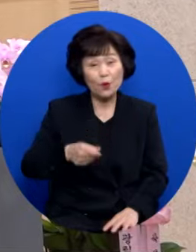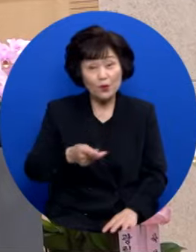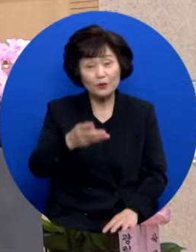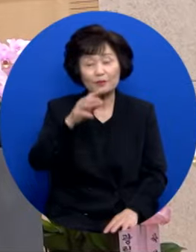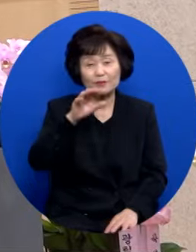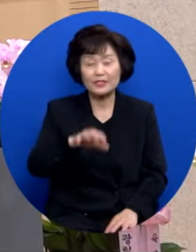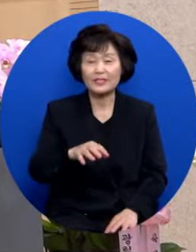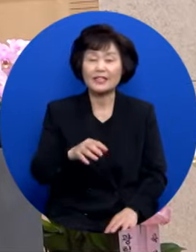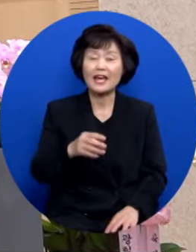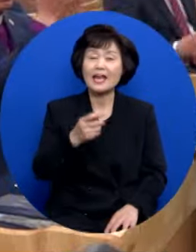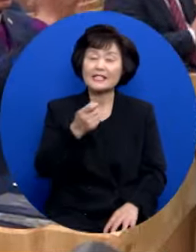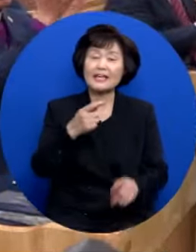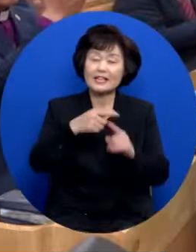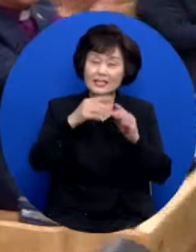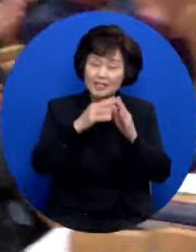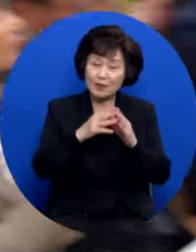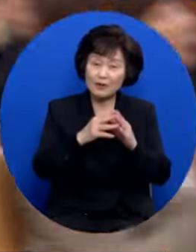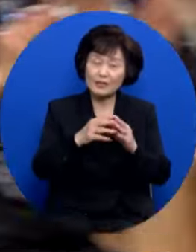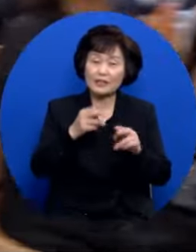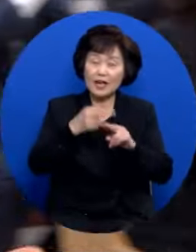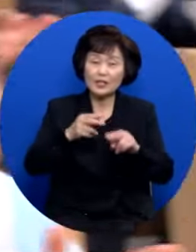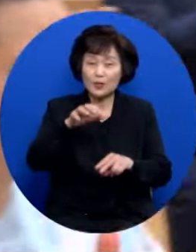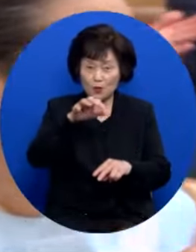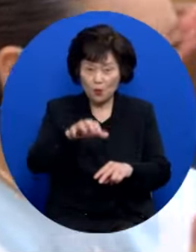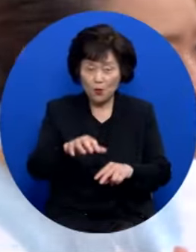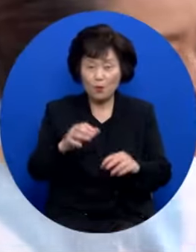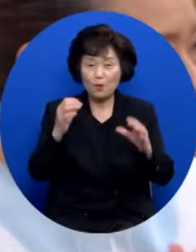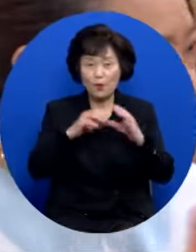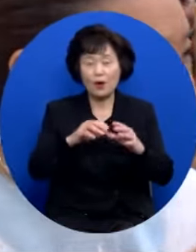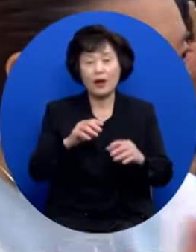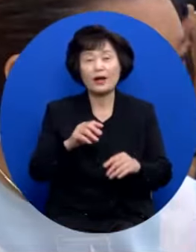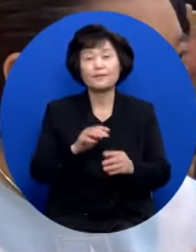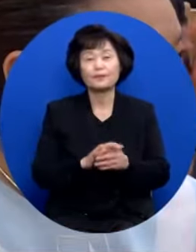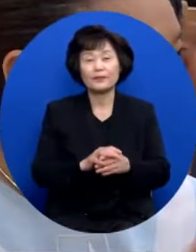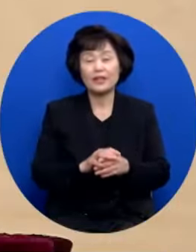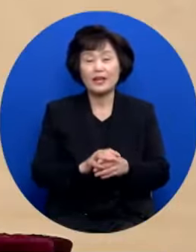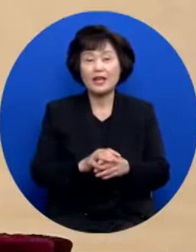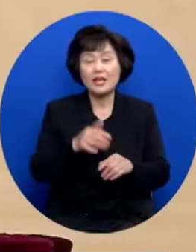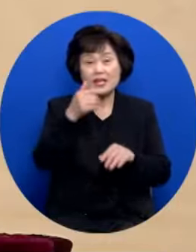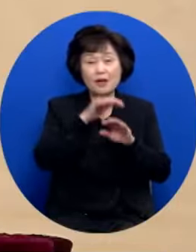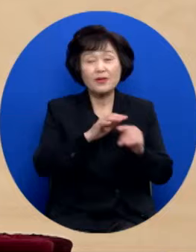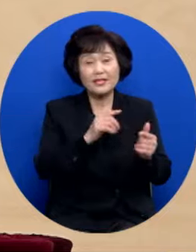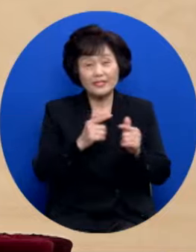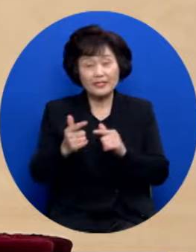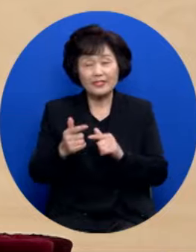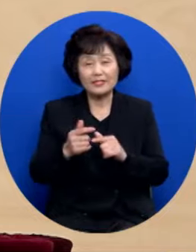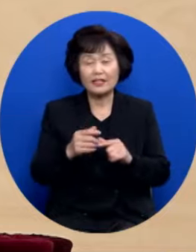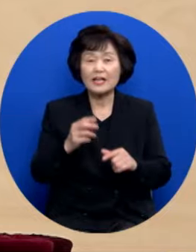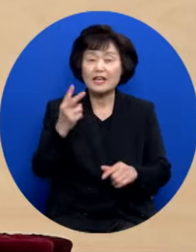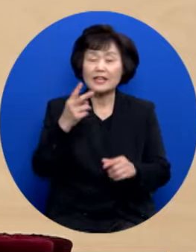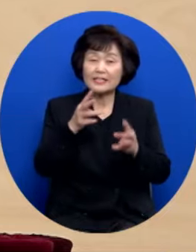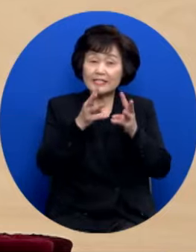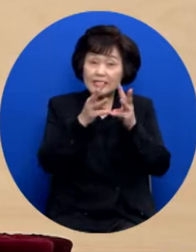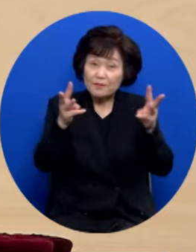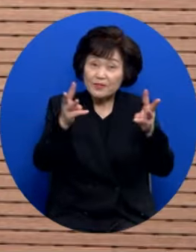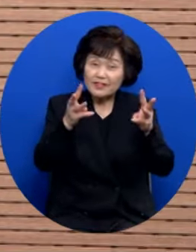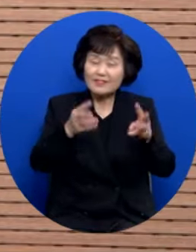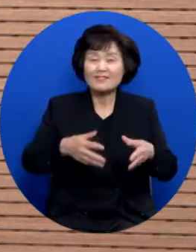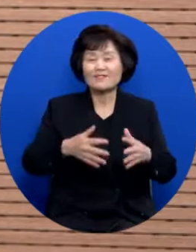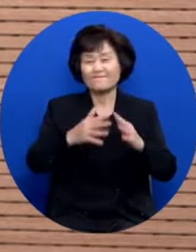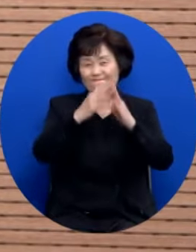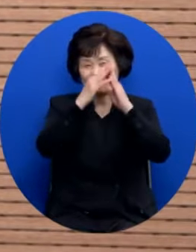부지에 소예배실과 애찬실을 비롯해 백석 규모의 예배실 등총 3층으로